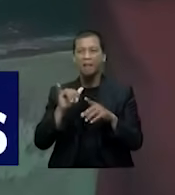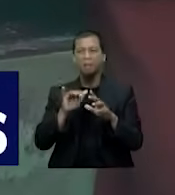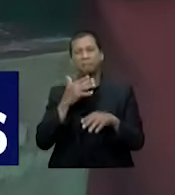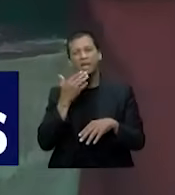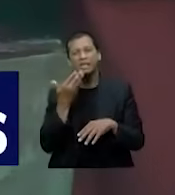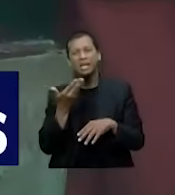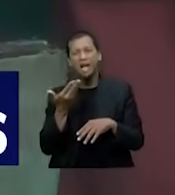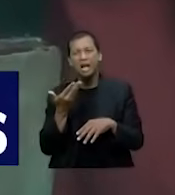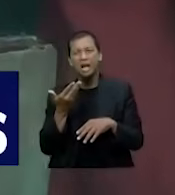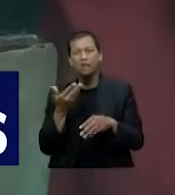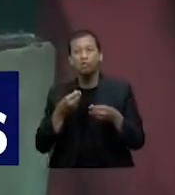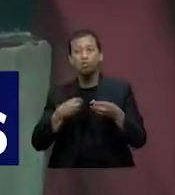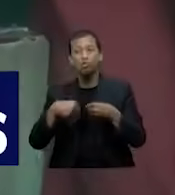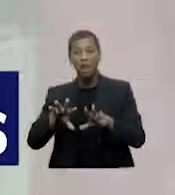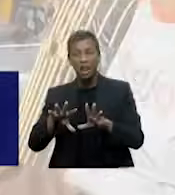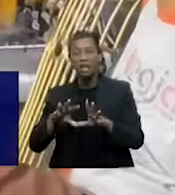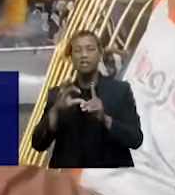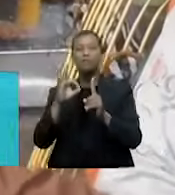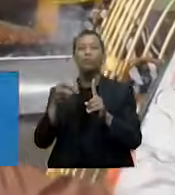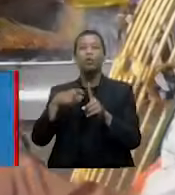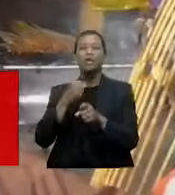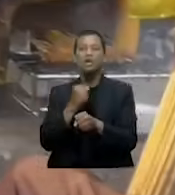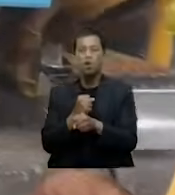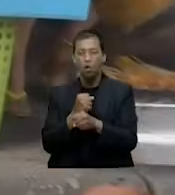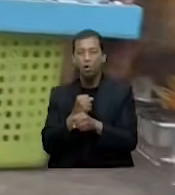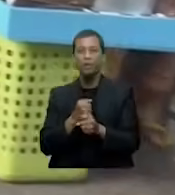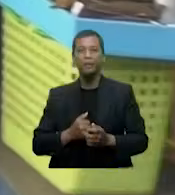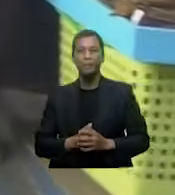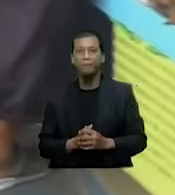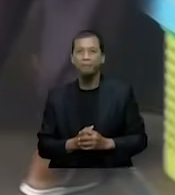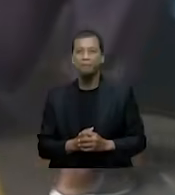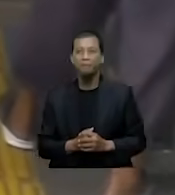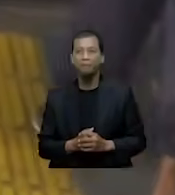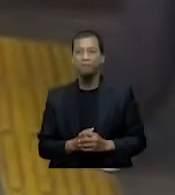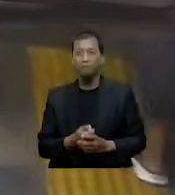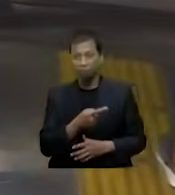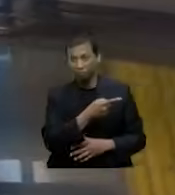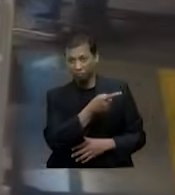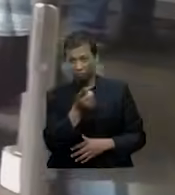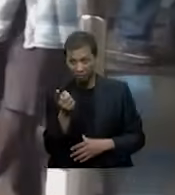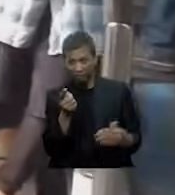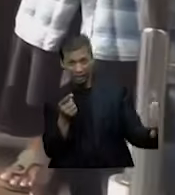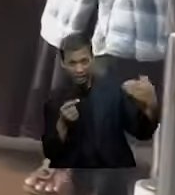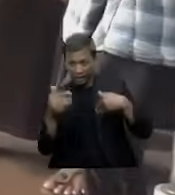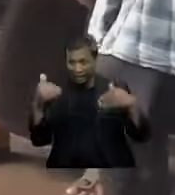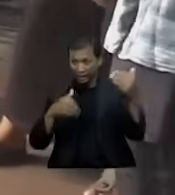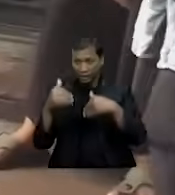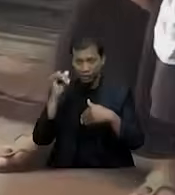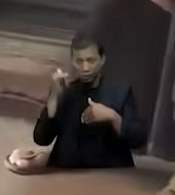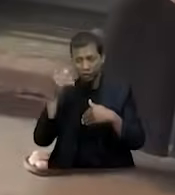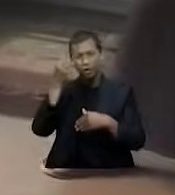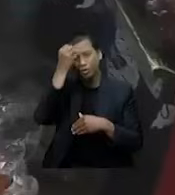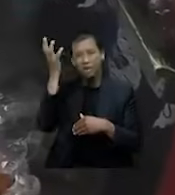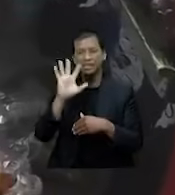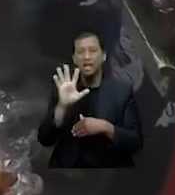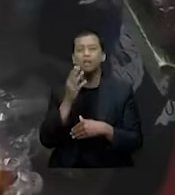kilo, daging cuma 2 kilo. Jika Anda sedang berada di Jogja, jangan lupa mencicipi sate kere Mbah